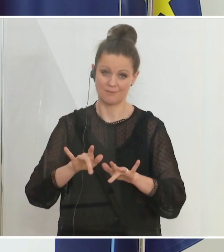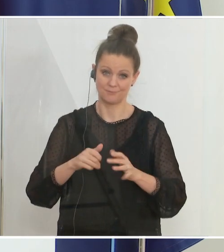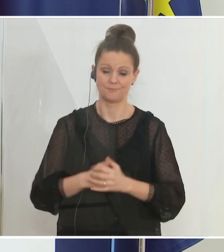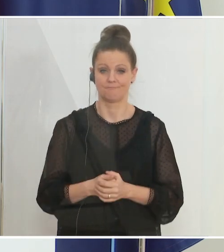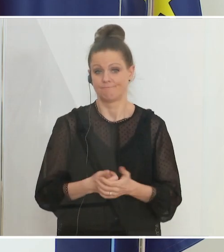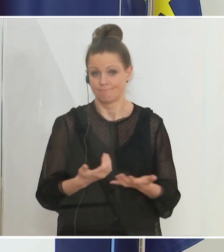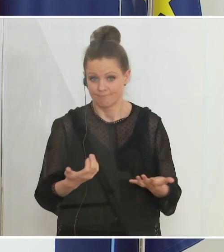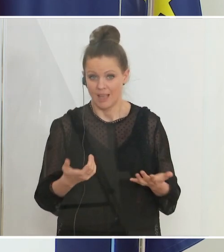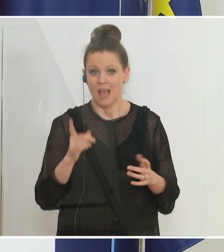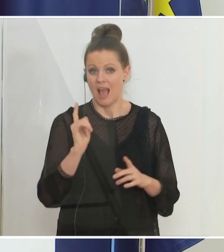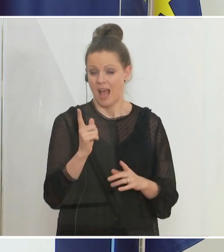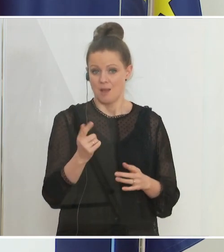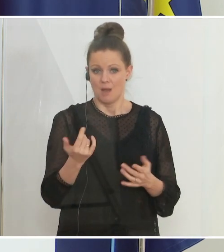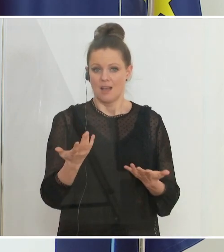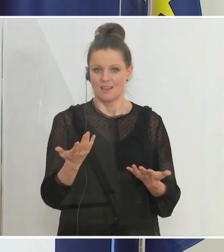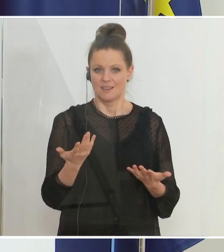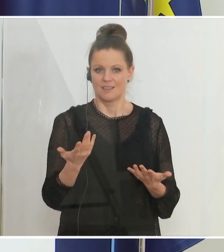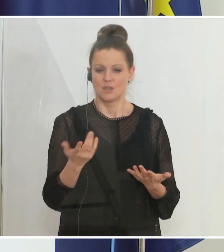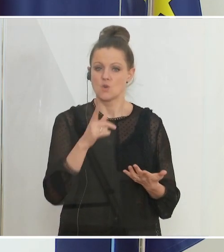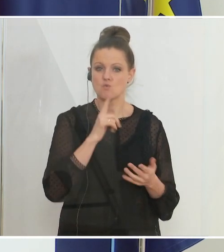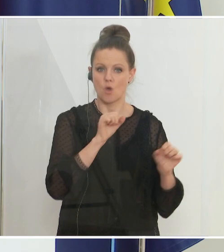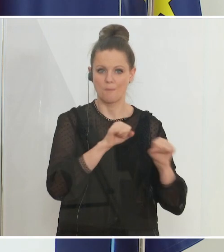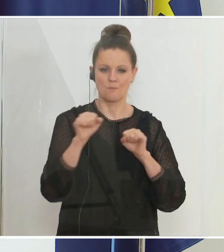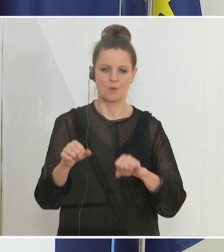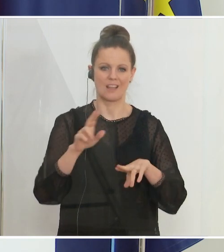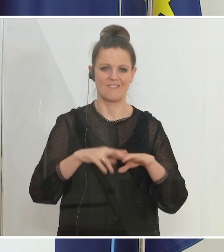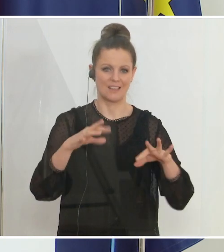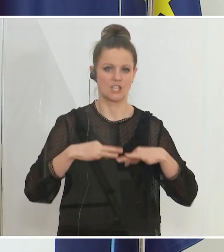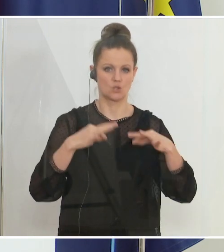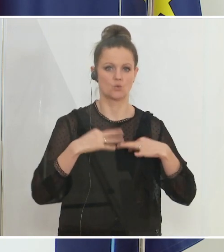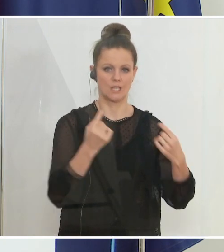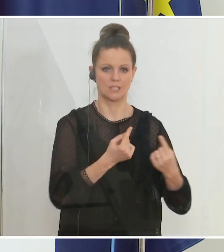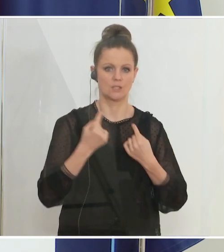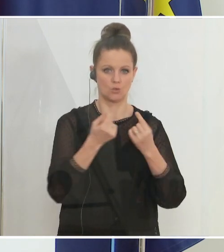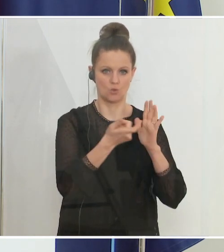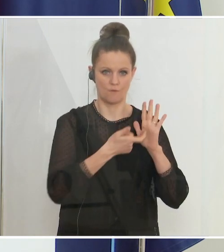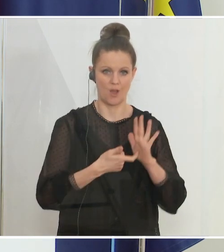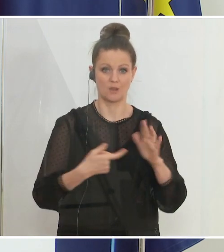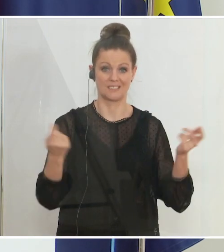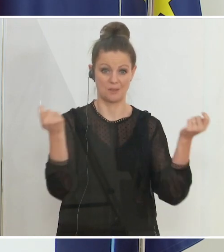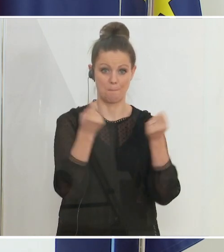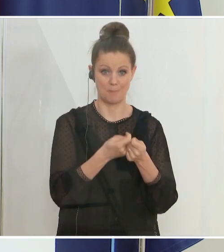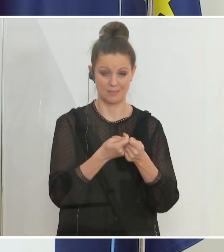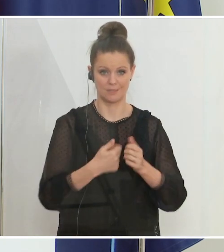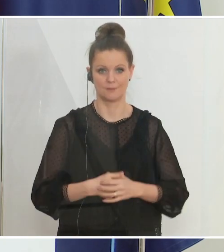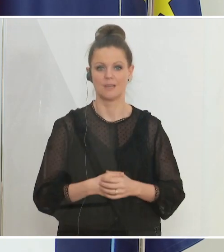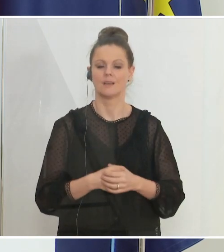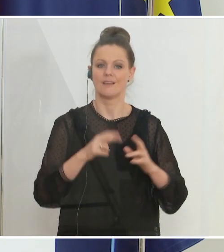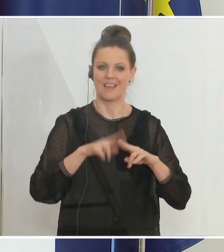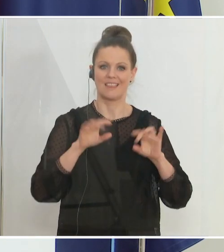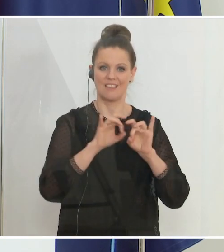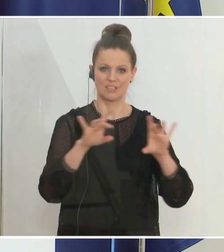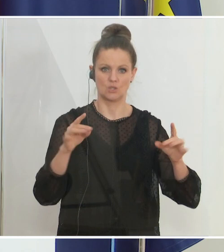würde, aber die sind natürlich nur möglich, wenn es die gesundheitlichen Voraussetzungen dafür gibt und das